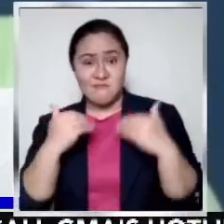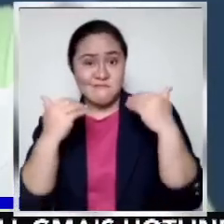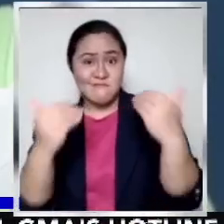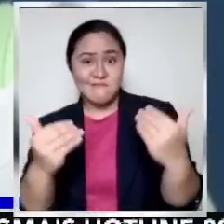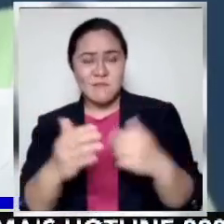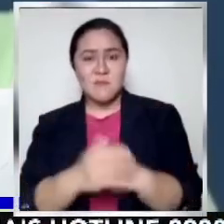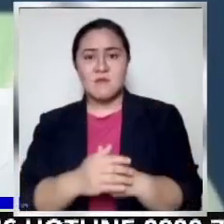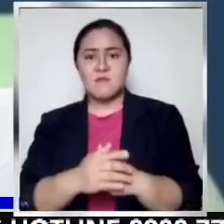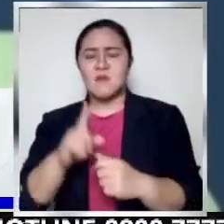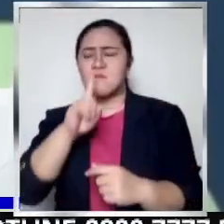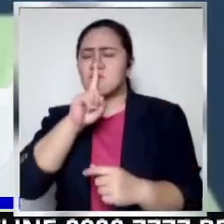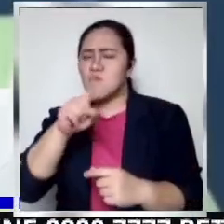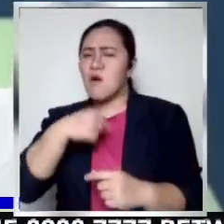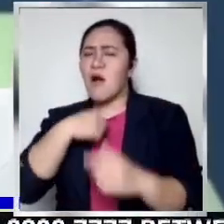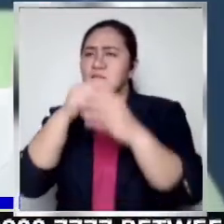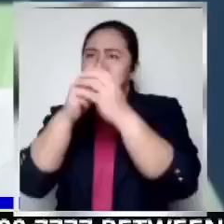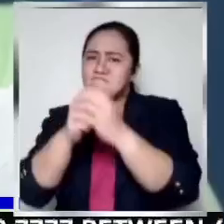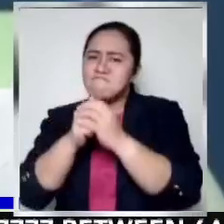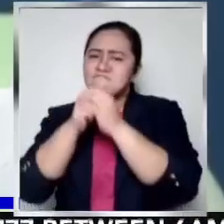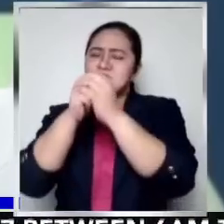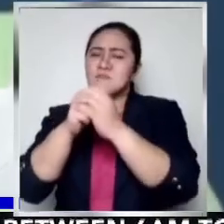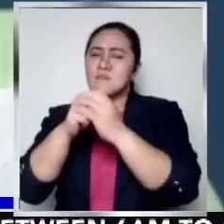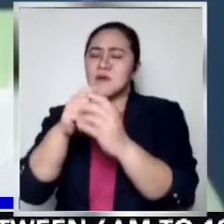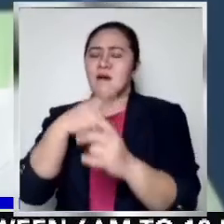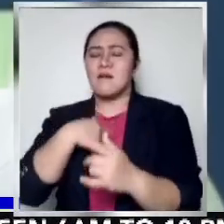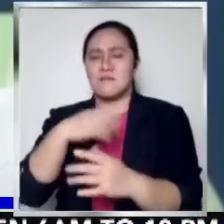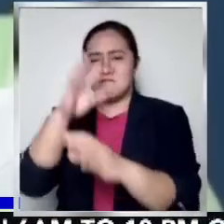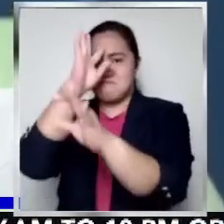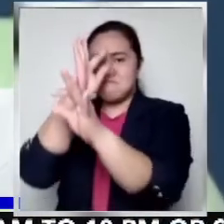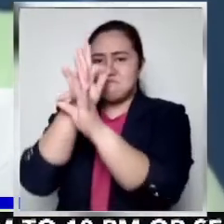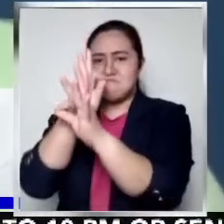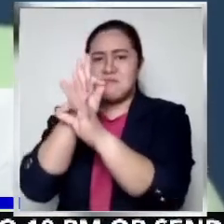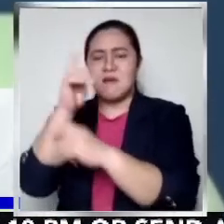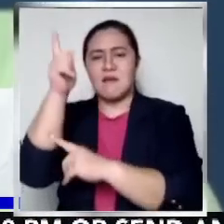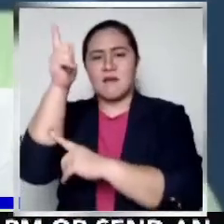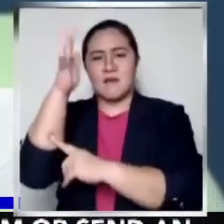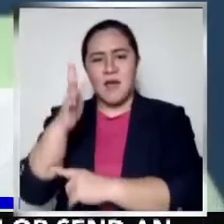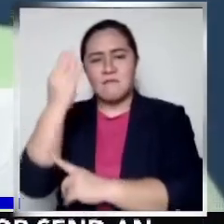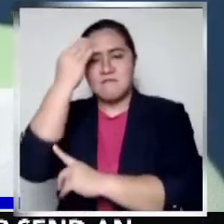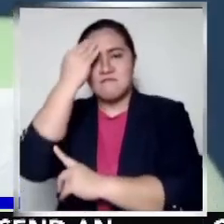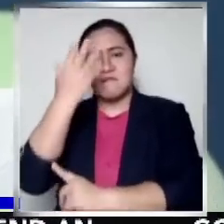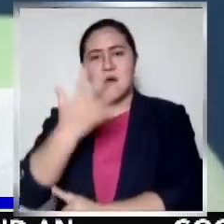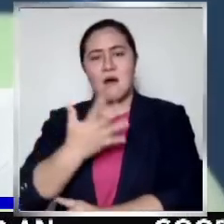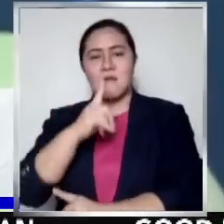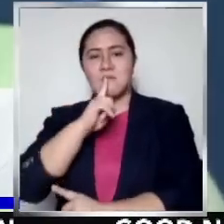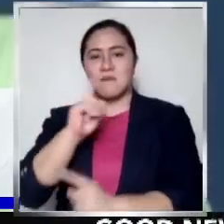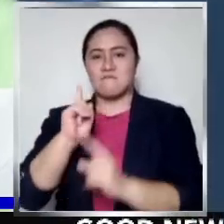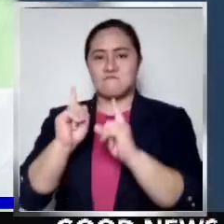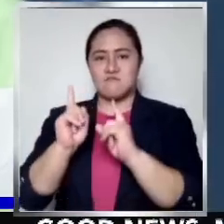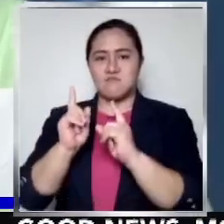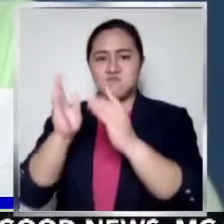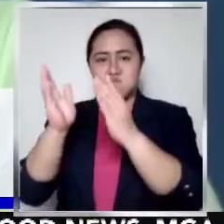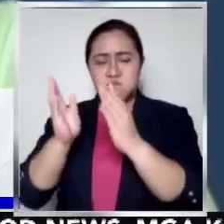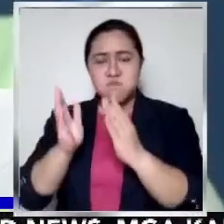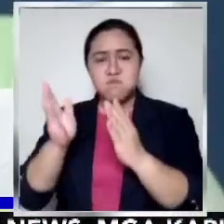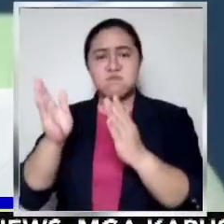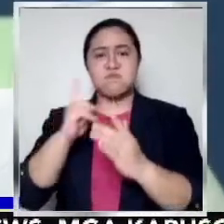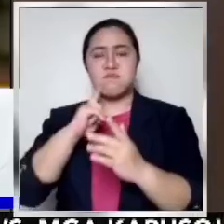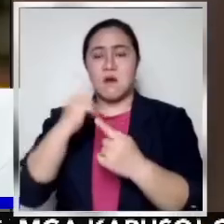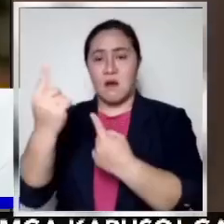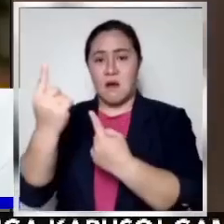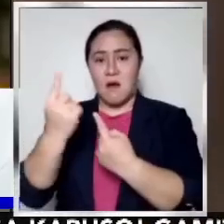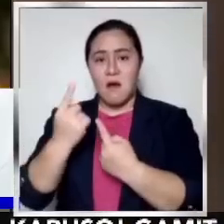before at magtitiwala ako sa sinabi ng Panginoon sa akin sa pag-uusap namin dun sa sagot niya sa panalangin